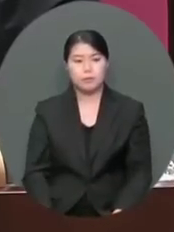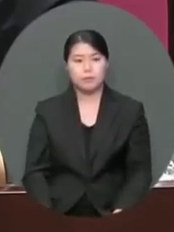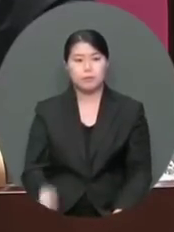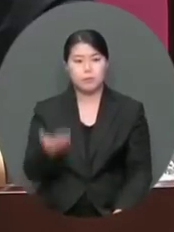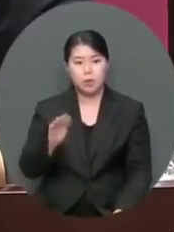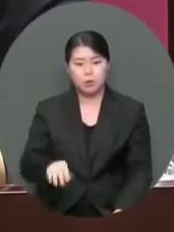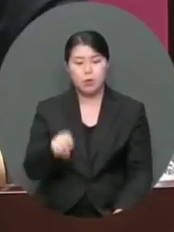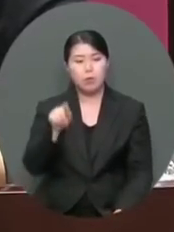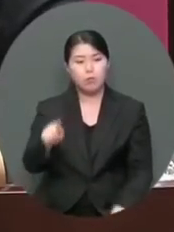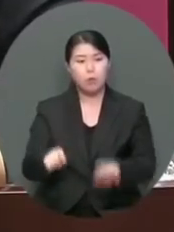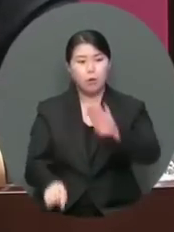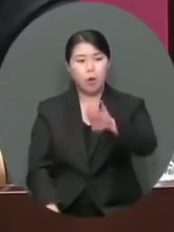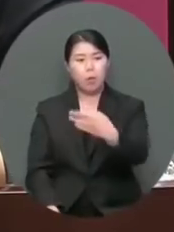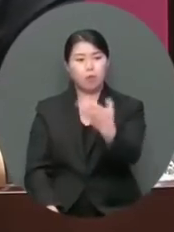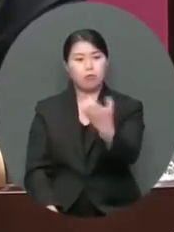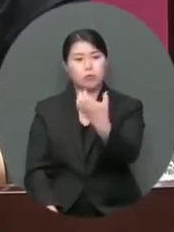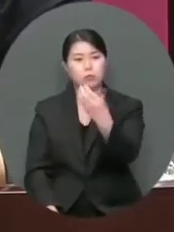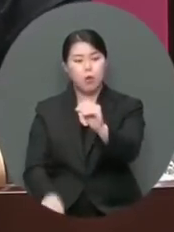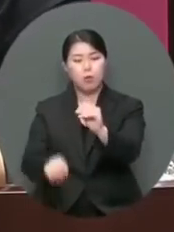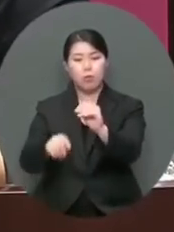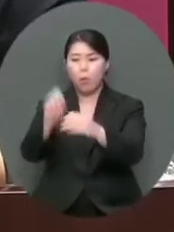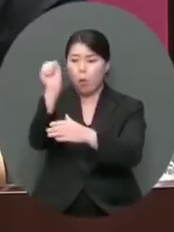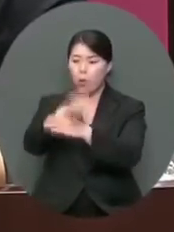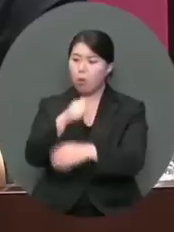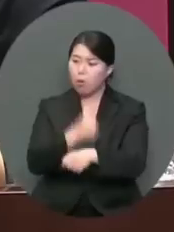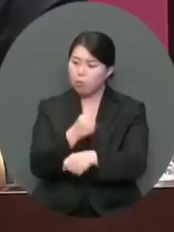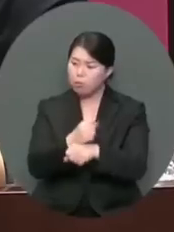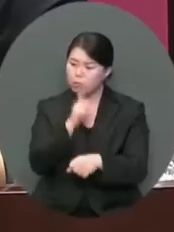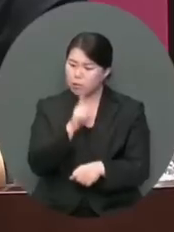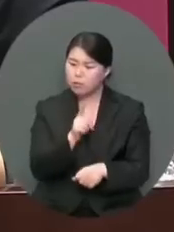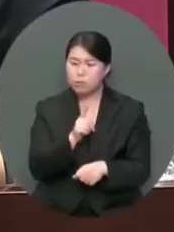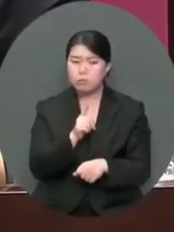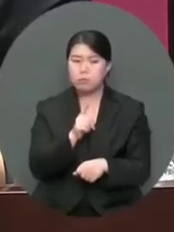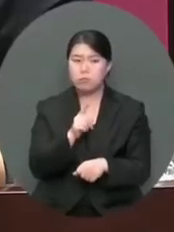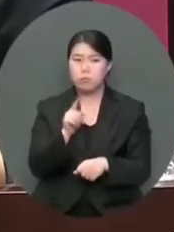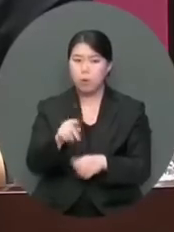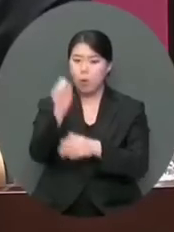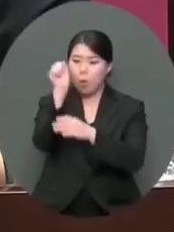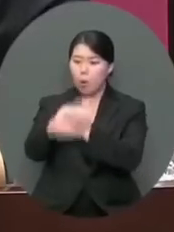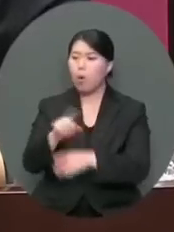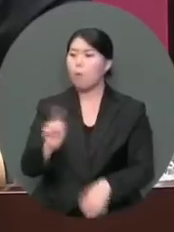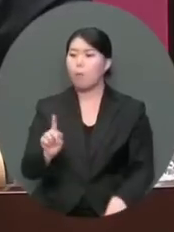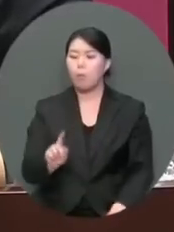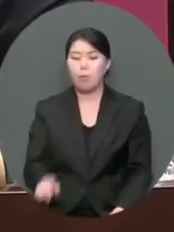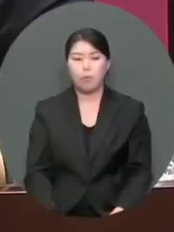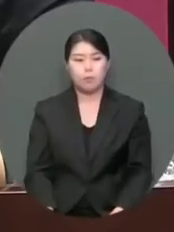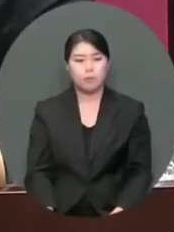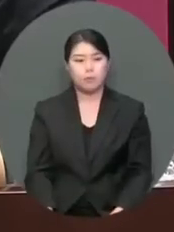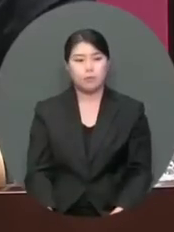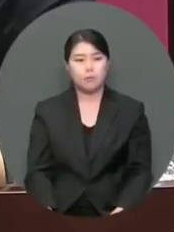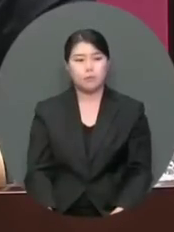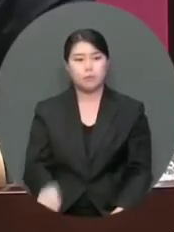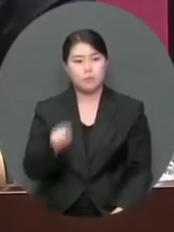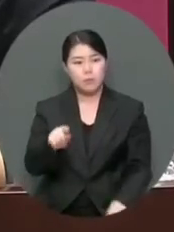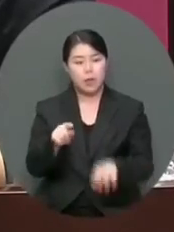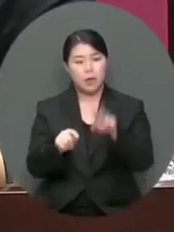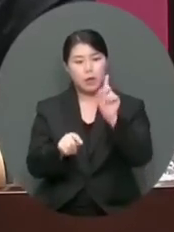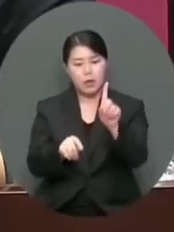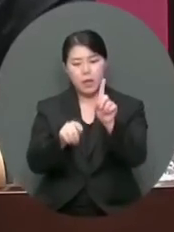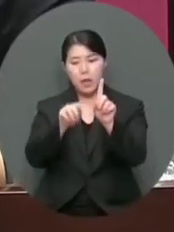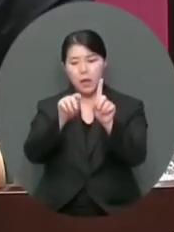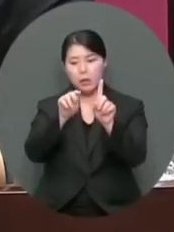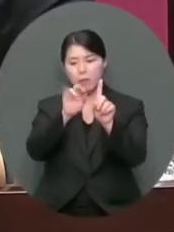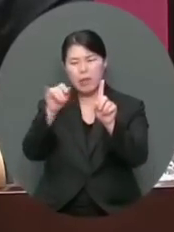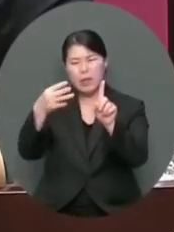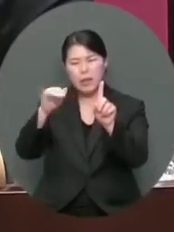그런데 490만 리틀은 허용을 하셨다고 그랬잖아요. 그 허용하신 것이 뭐냐 이거죠. 제가 보기엔 그거는 1밀리시버트 미만일